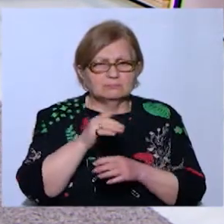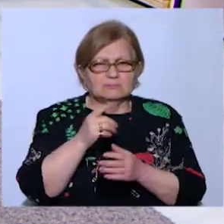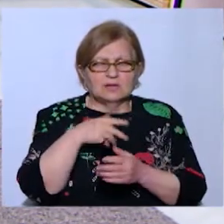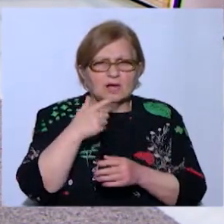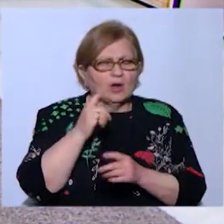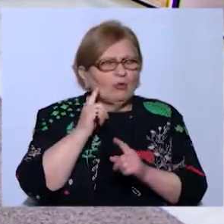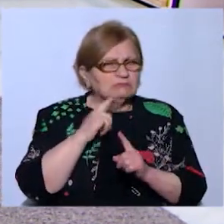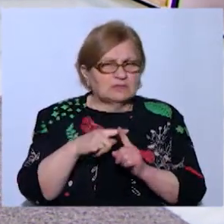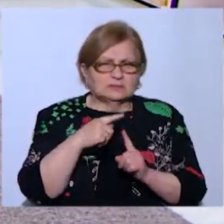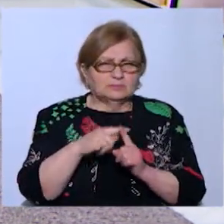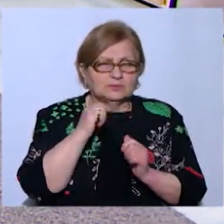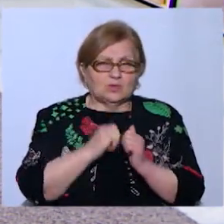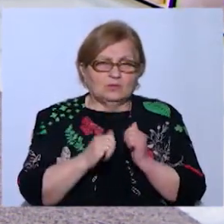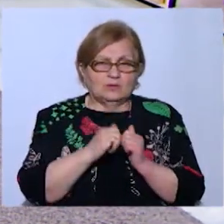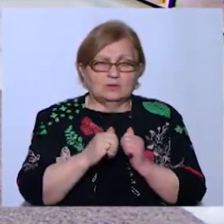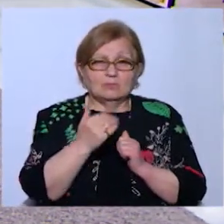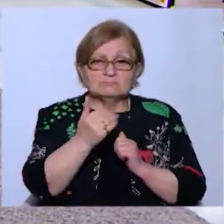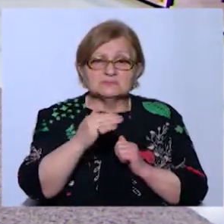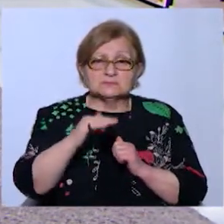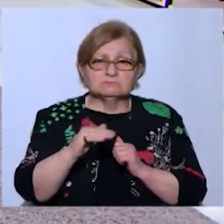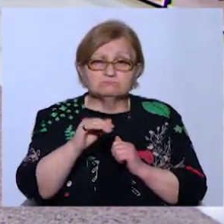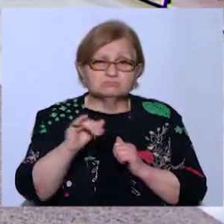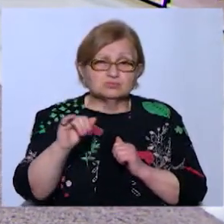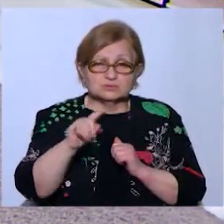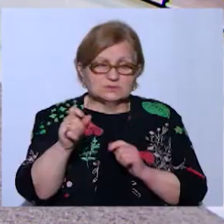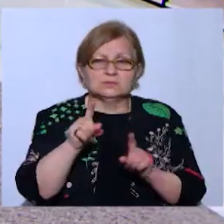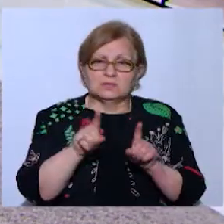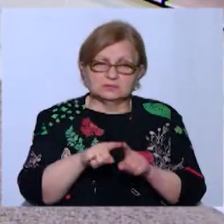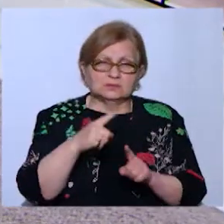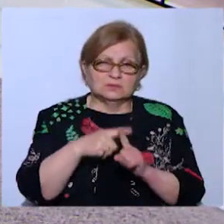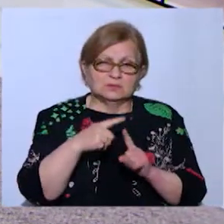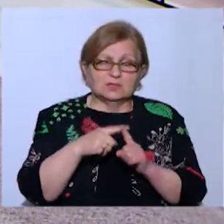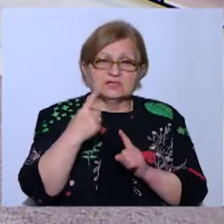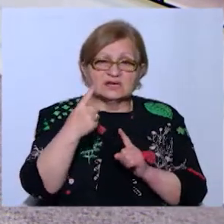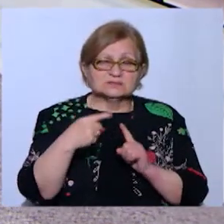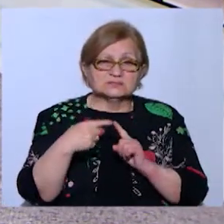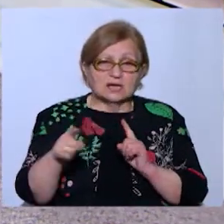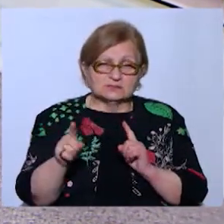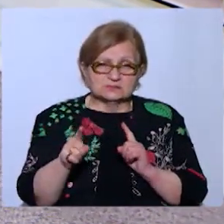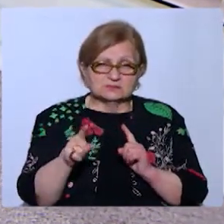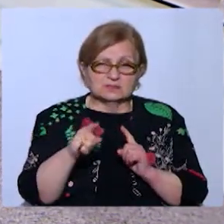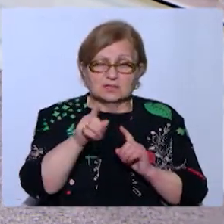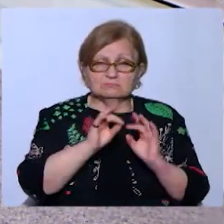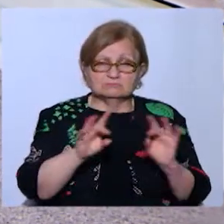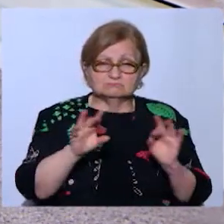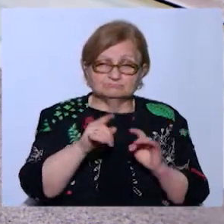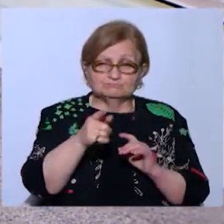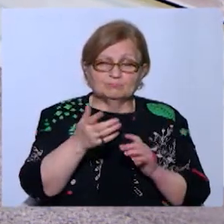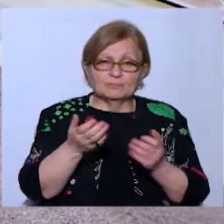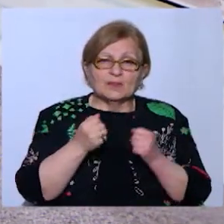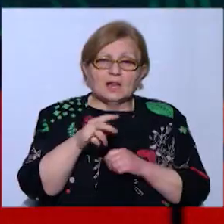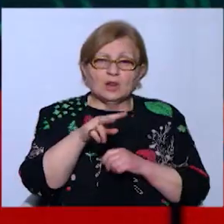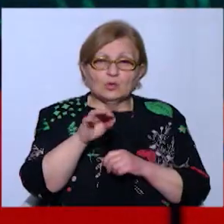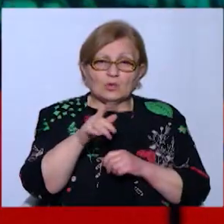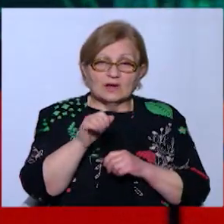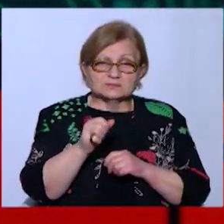მკაცრად დადებითი უნდა იყოს, ხოლო მისი ფუძე მკაცრად დადებითი და აგრეთვე ერთისგან განსხვავებული. განმარტების თანახმად მიიღება, რომ ლოგარითმი